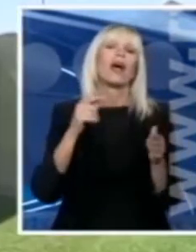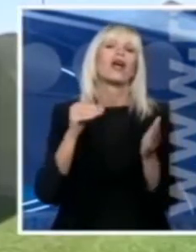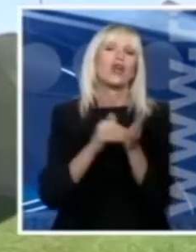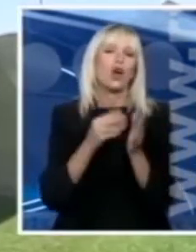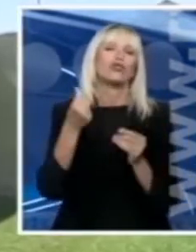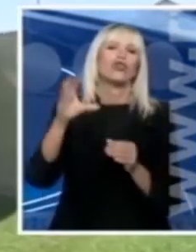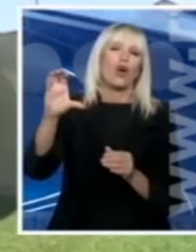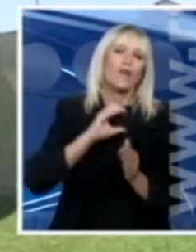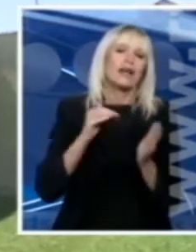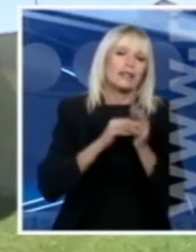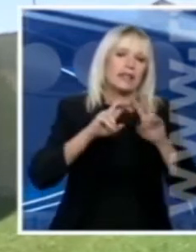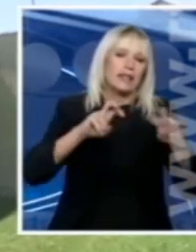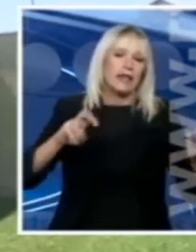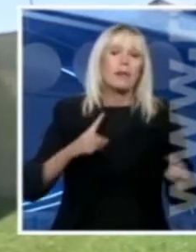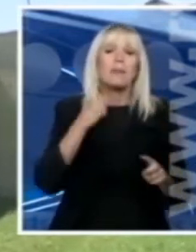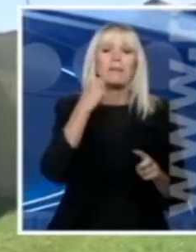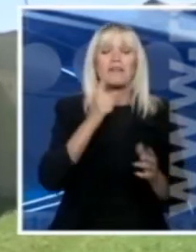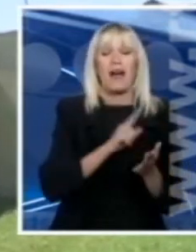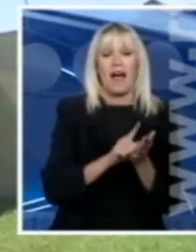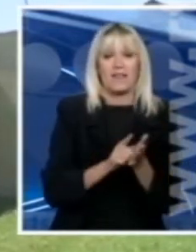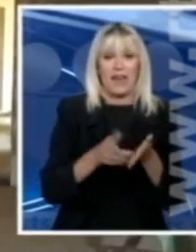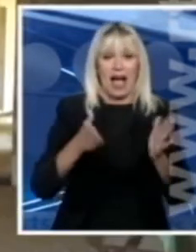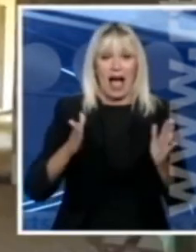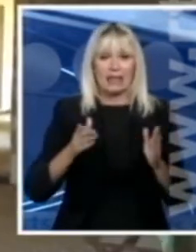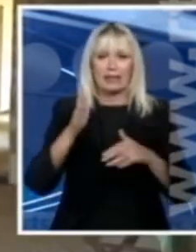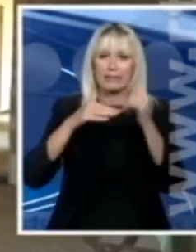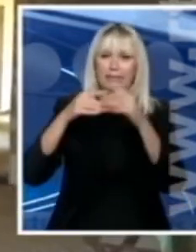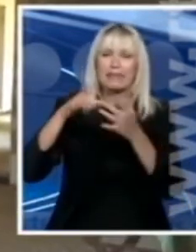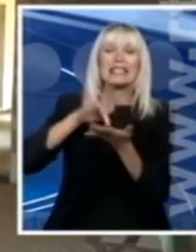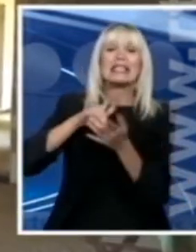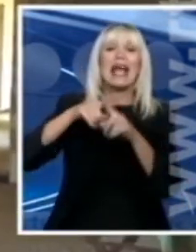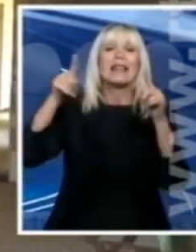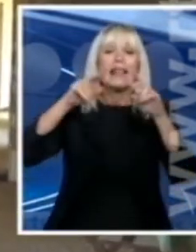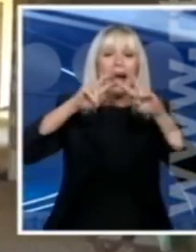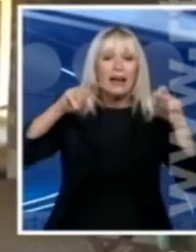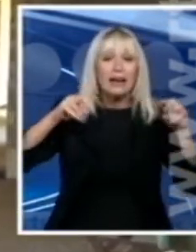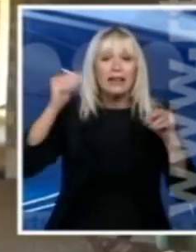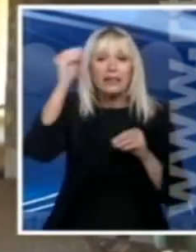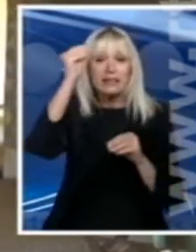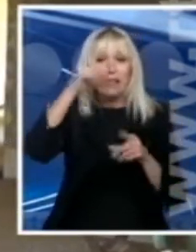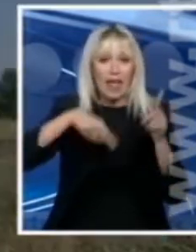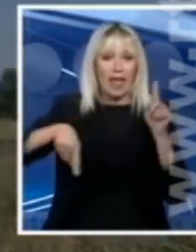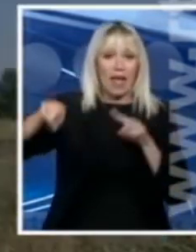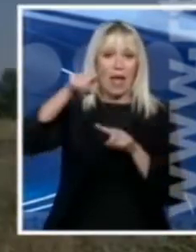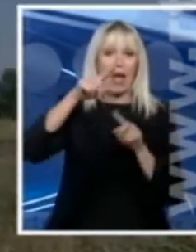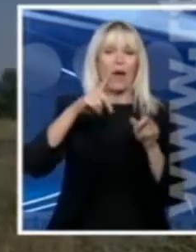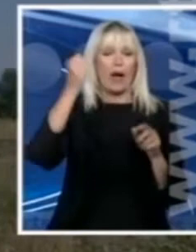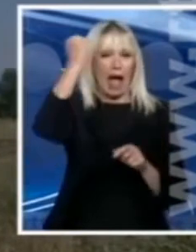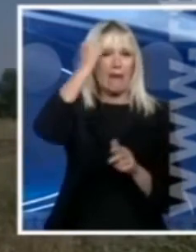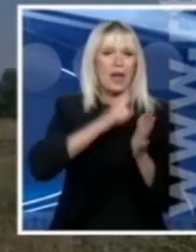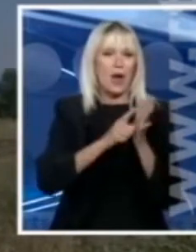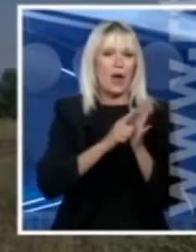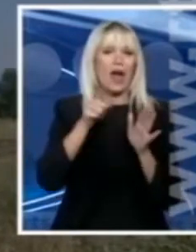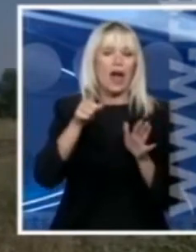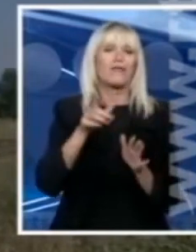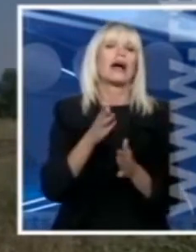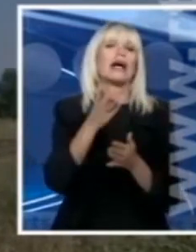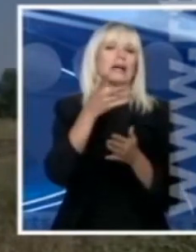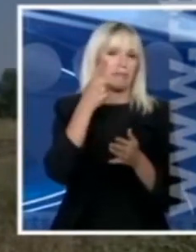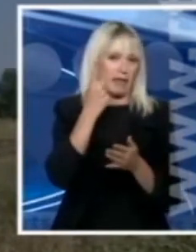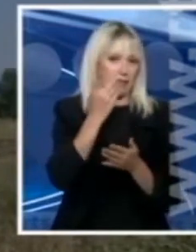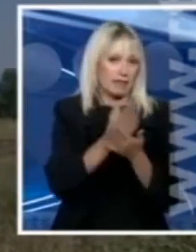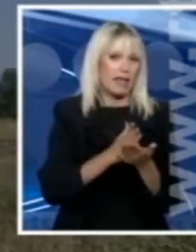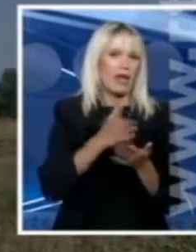sredstava. Prva faza izgradnje Centra za proučavanje neolita Balkana je završena. U njemu će biti i naučno-istraživački i